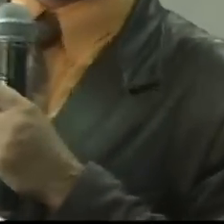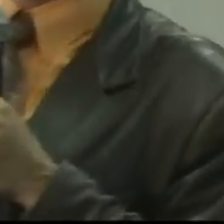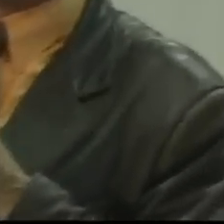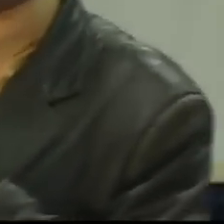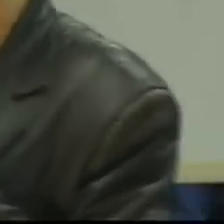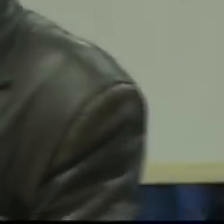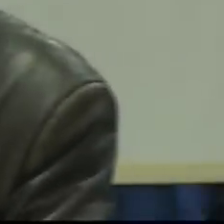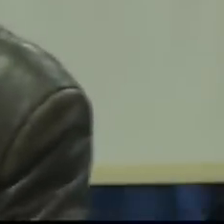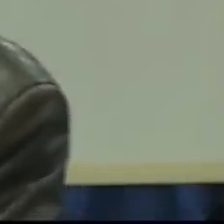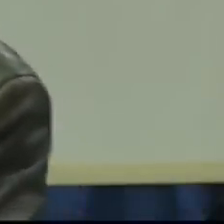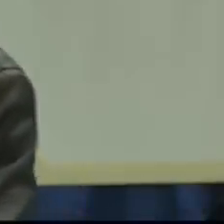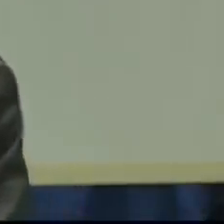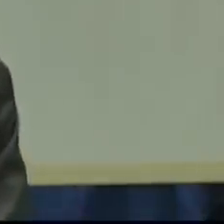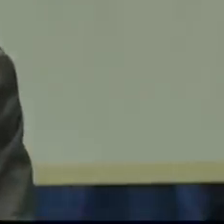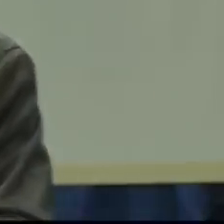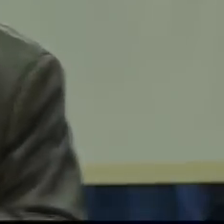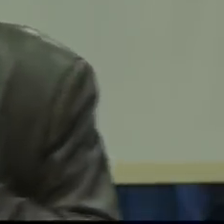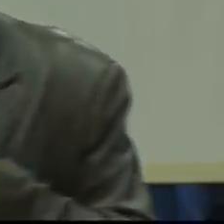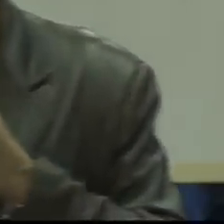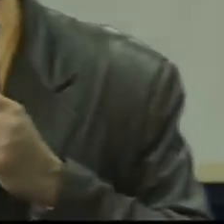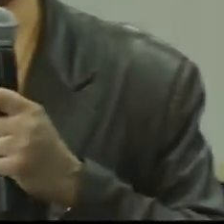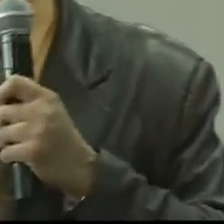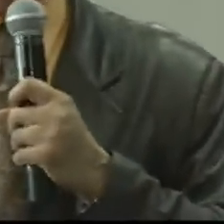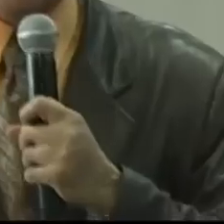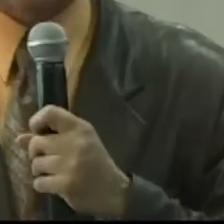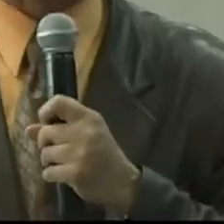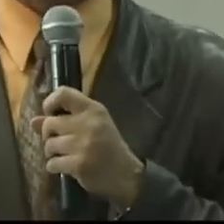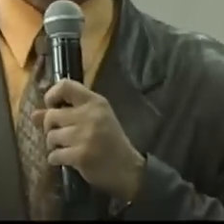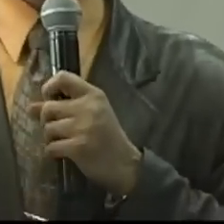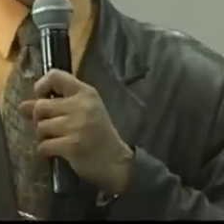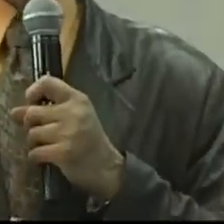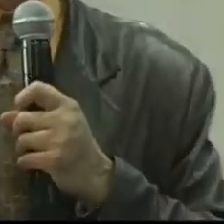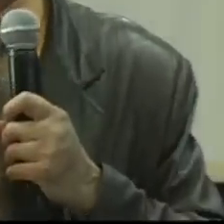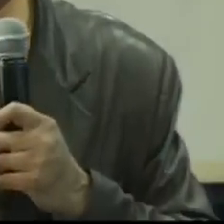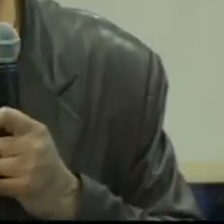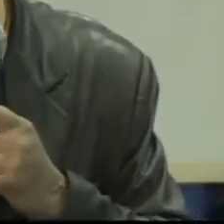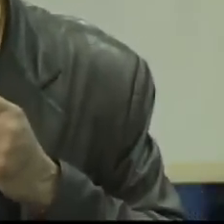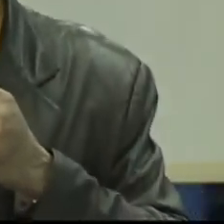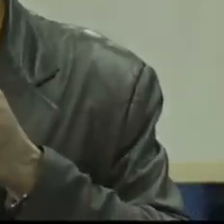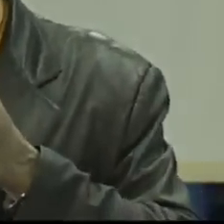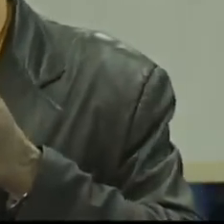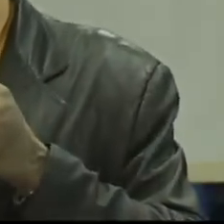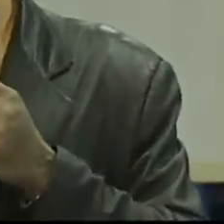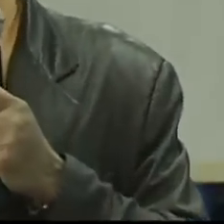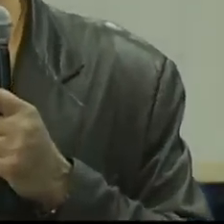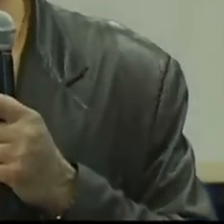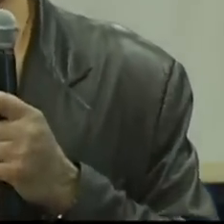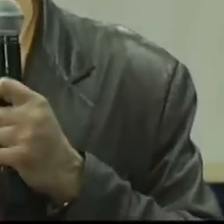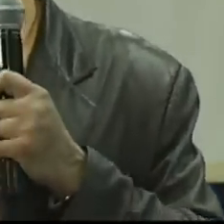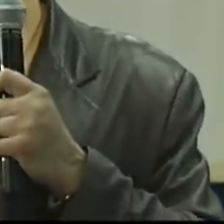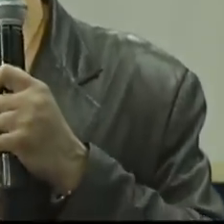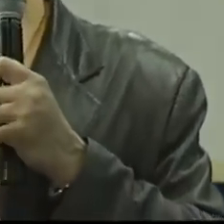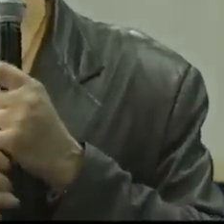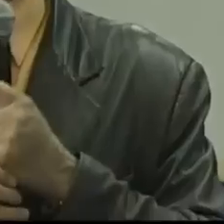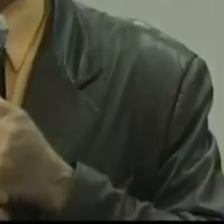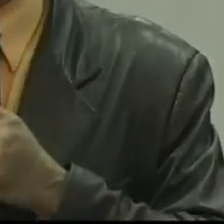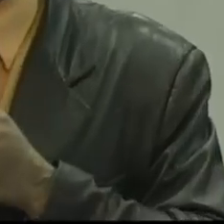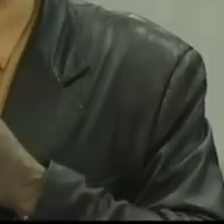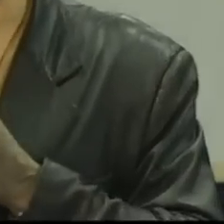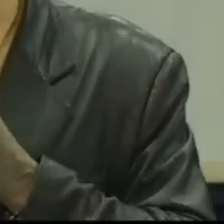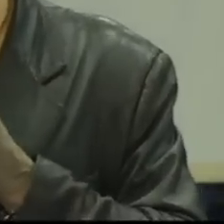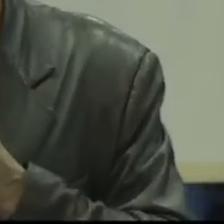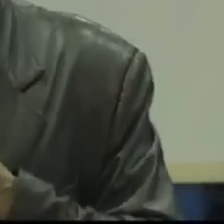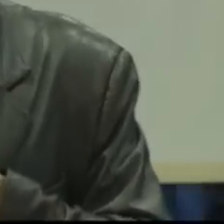и дай силы пройти это поприще во имя Иисуса, благословляю, Боже, каждого брата и сестру, и